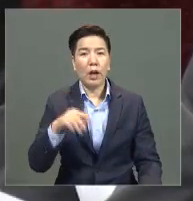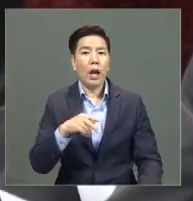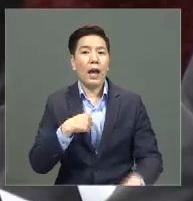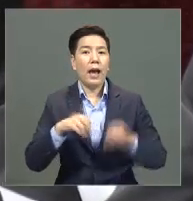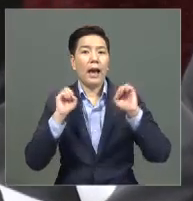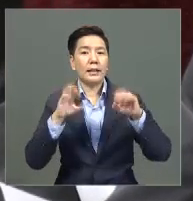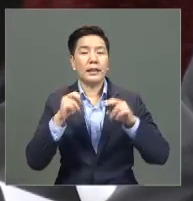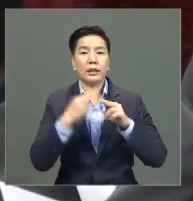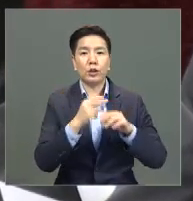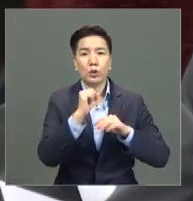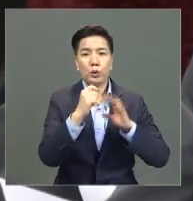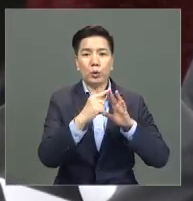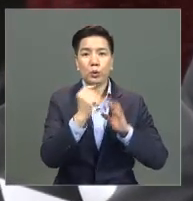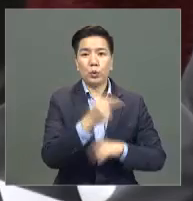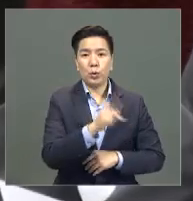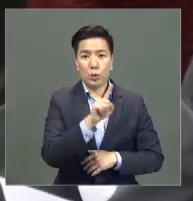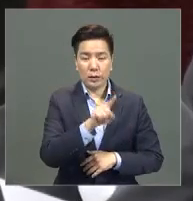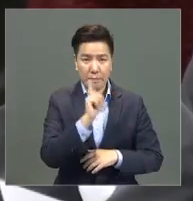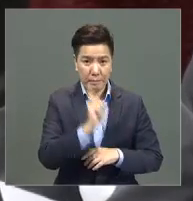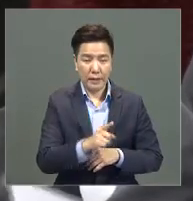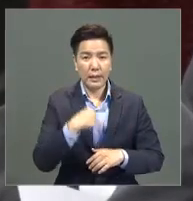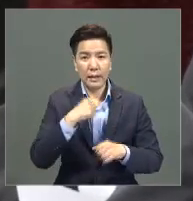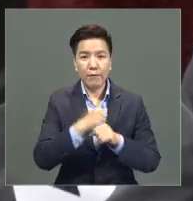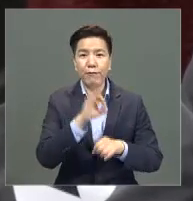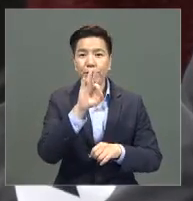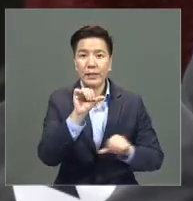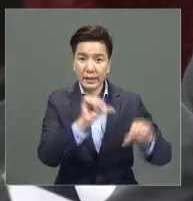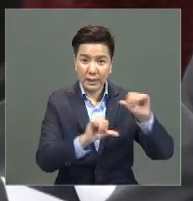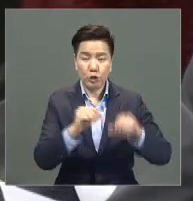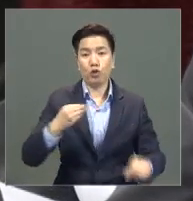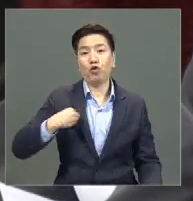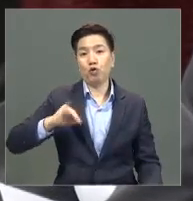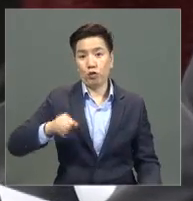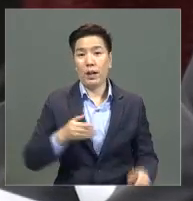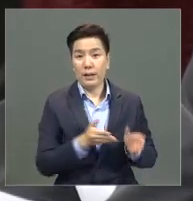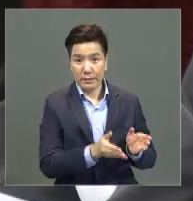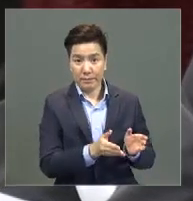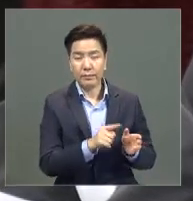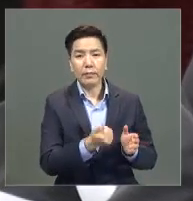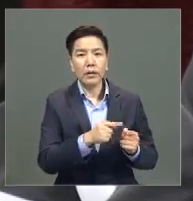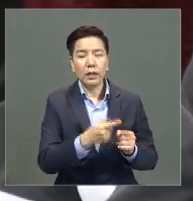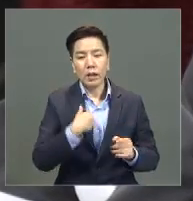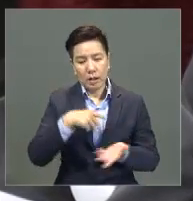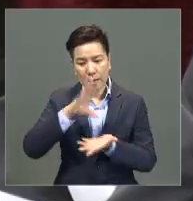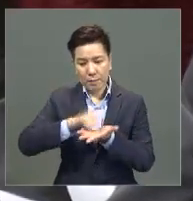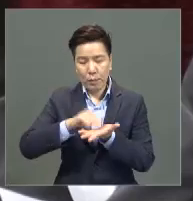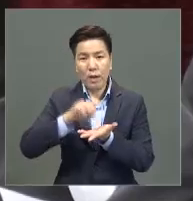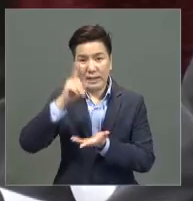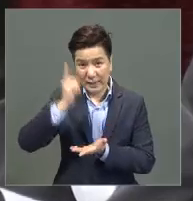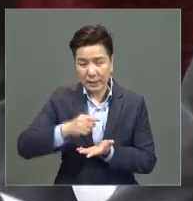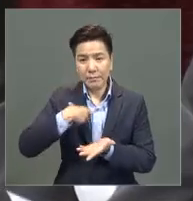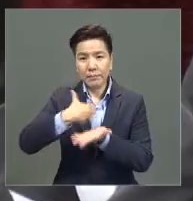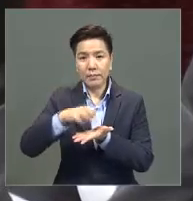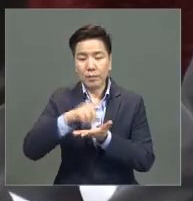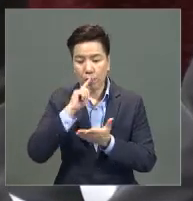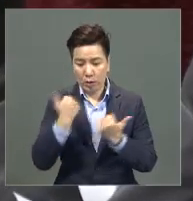ร.สุทนเนี่ยนะครับเป็นอาจารย์ภาควิชาฟิสิกส์คณะวิทยาศาสตร์จุฬาลงกรณ์มหาวิทยาลัยท่านให้ข้อเท็จจริงอย่างนี้ครับข